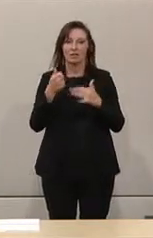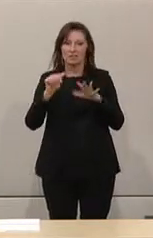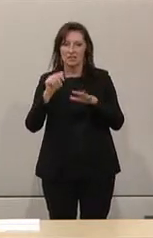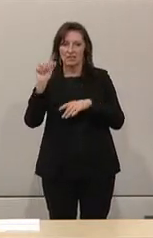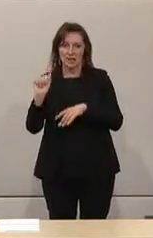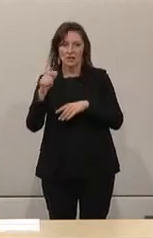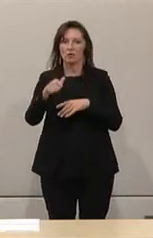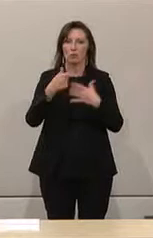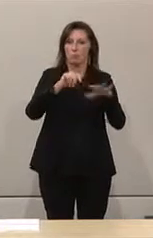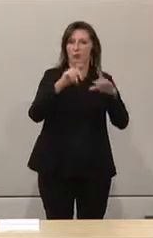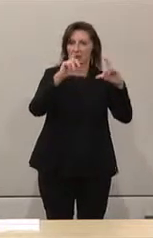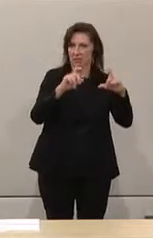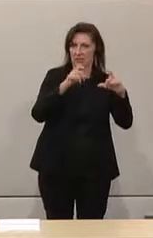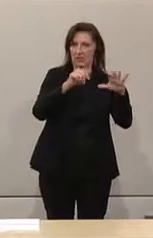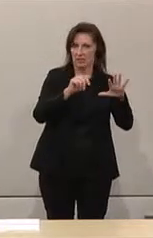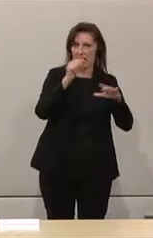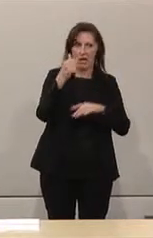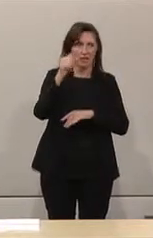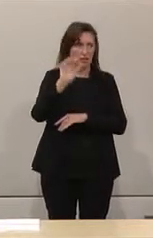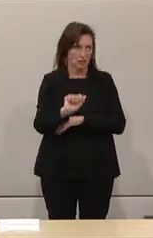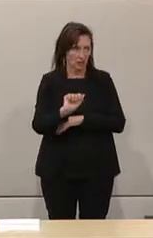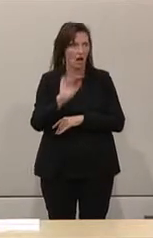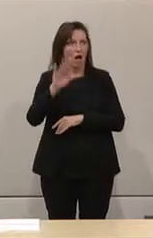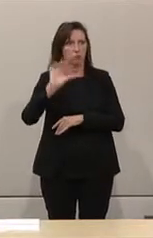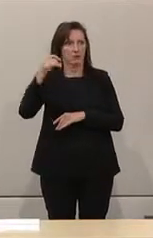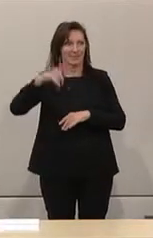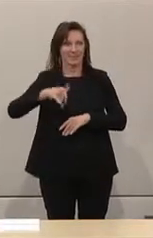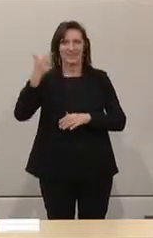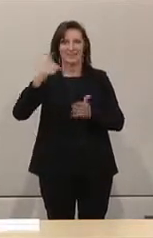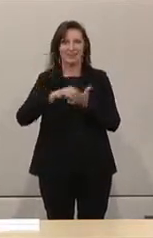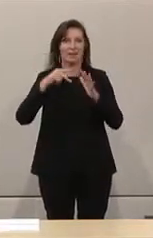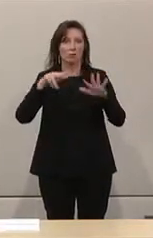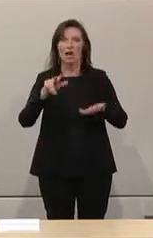§ 16 Absatz 1a mit 1. Jänner 2018. Dankeschön.